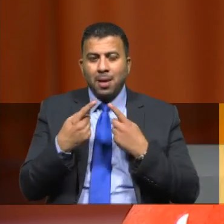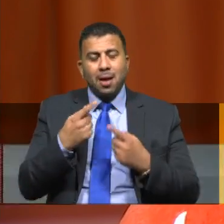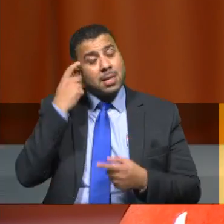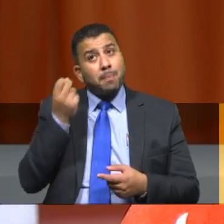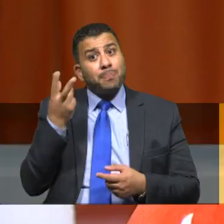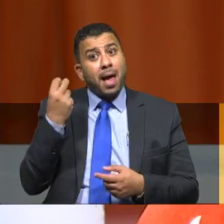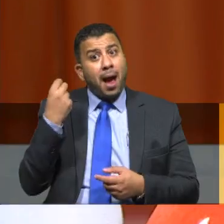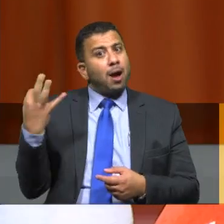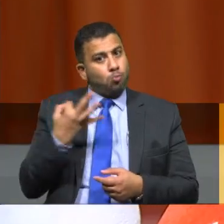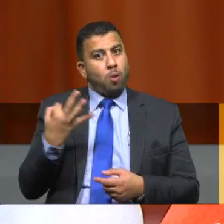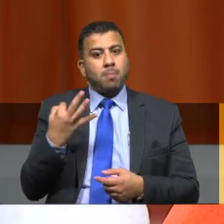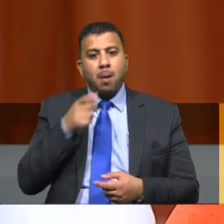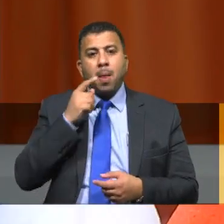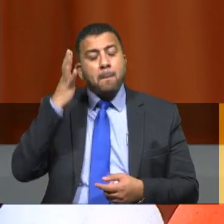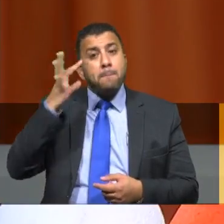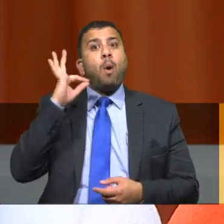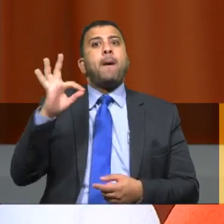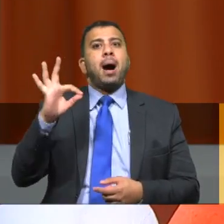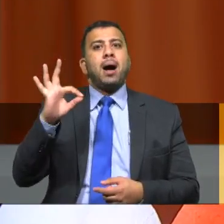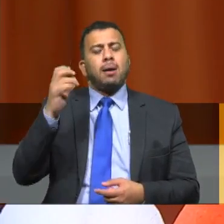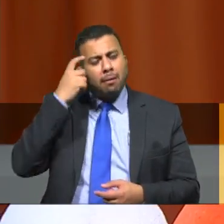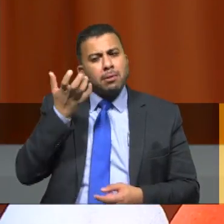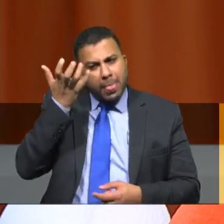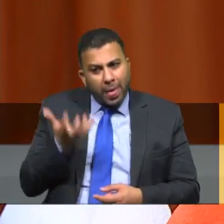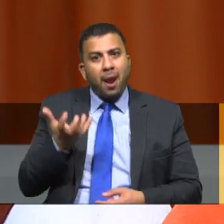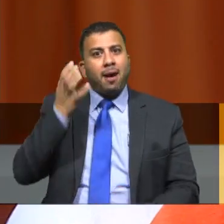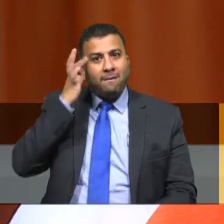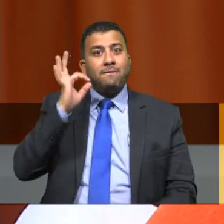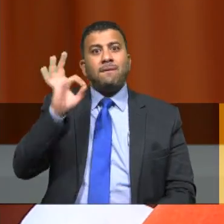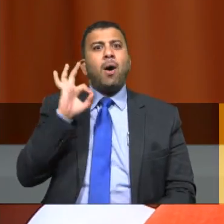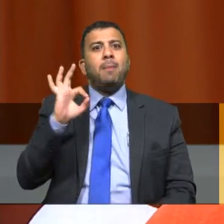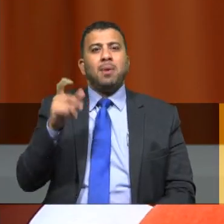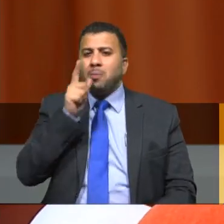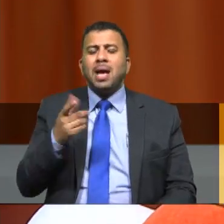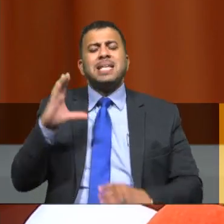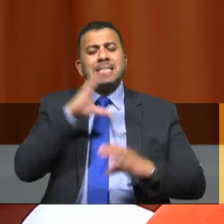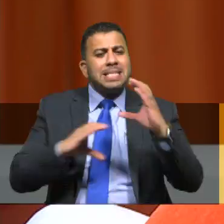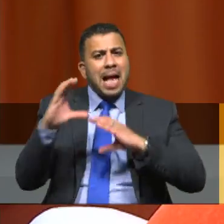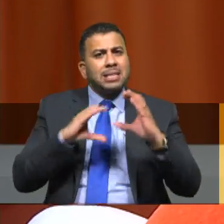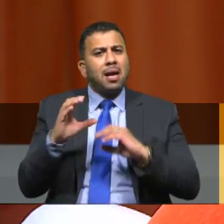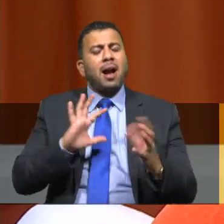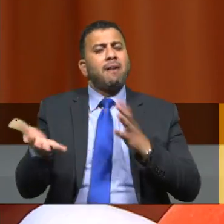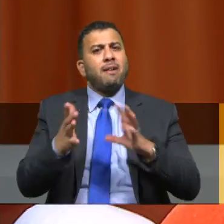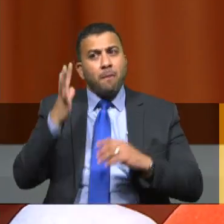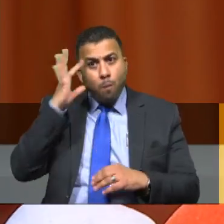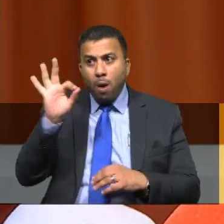الإبداعية نتكلم عن المواهب، صقل المواهب هذه الإبداعية، كيف أن يكون هناك سياسات واضحة لهذه